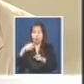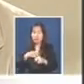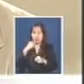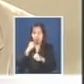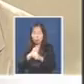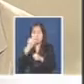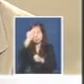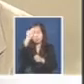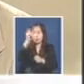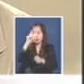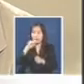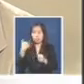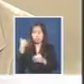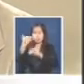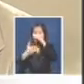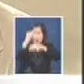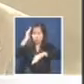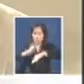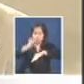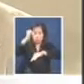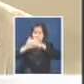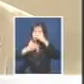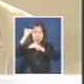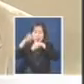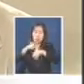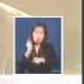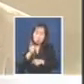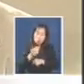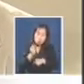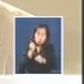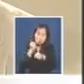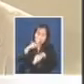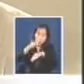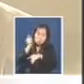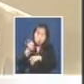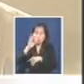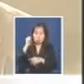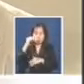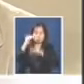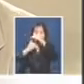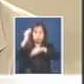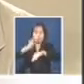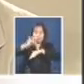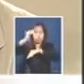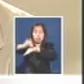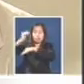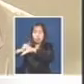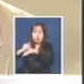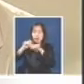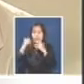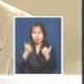าว่าวันนี้เขาต้องการให้เราพัฒนาฝีมือแรงงานของคนไทยในประเด็นไหนบ้างก็มีเรื่องของช่างเรื่องอะไรเราก็จัดและทางญี่ปุ่น